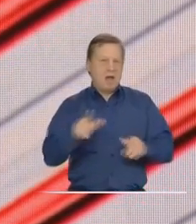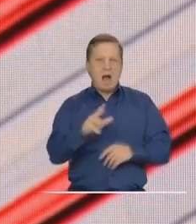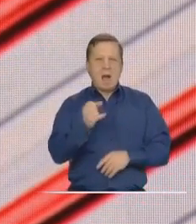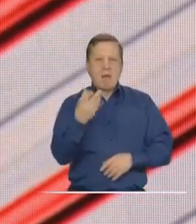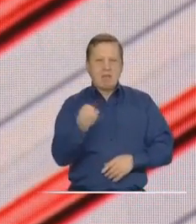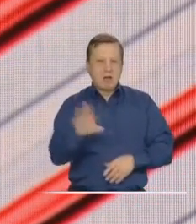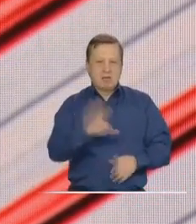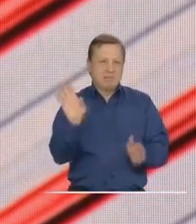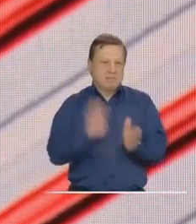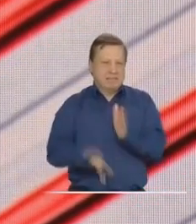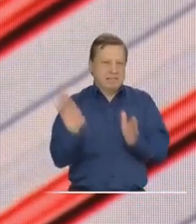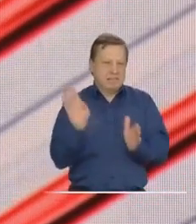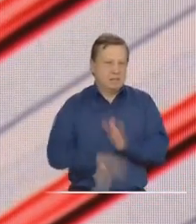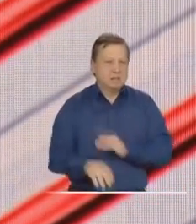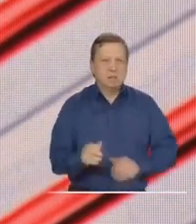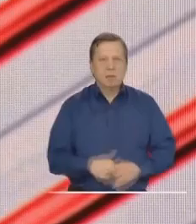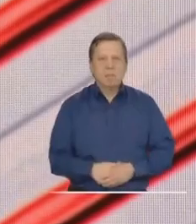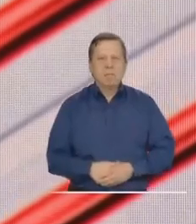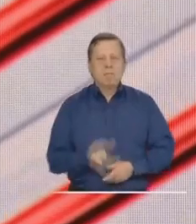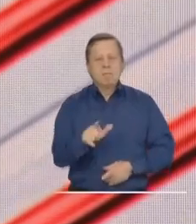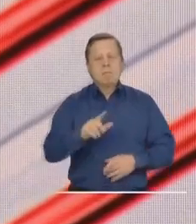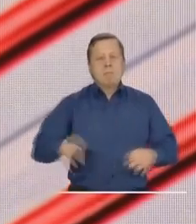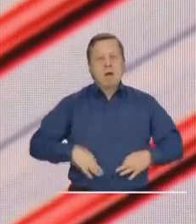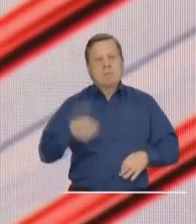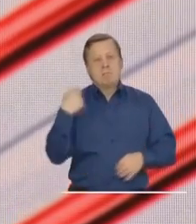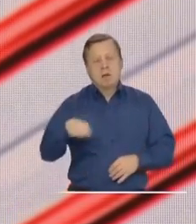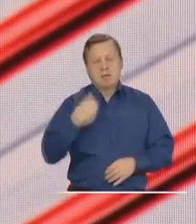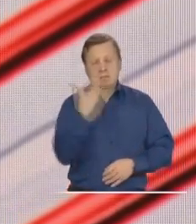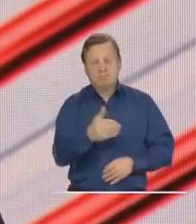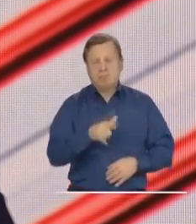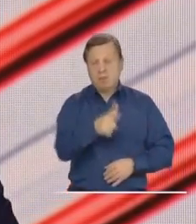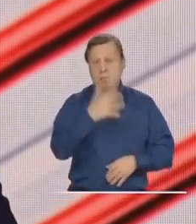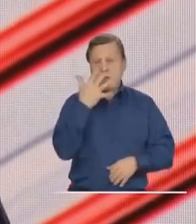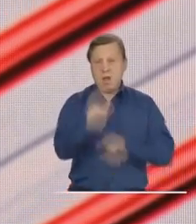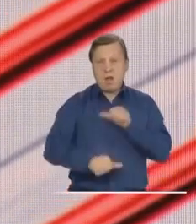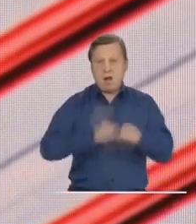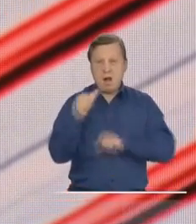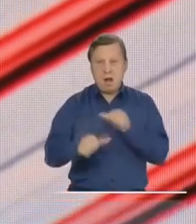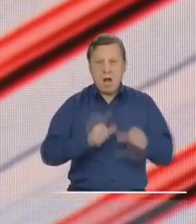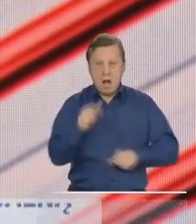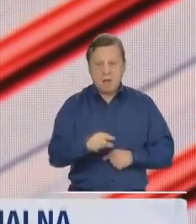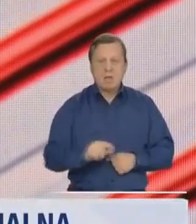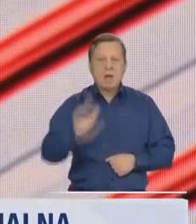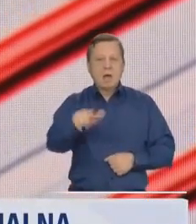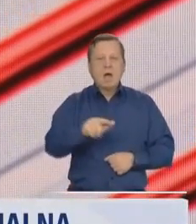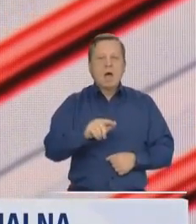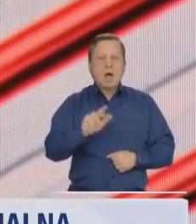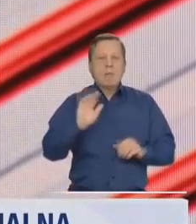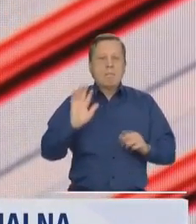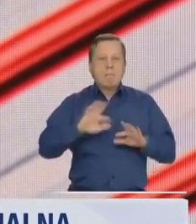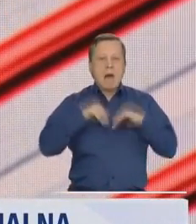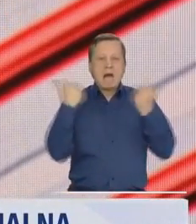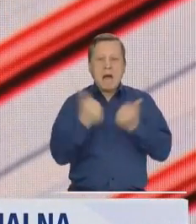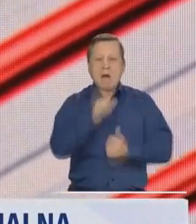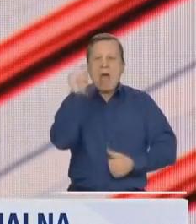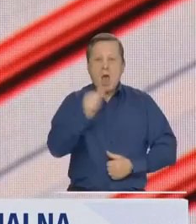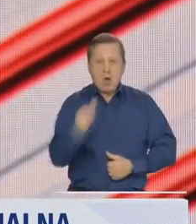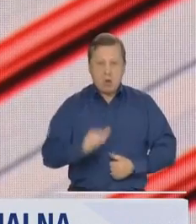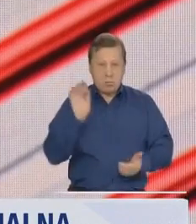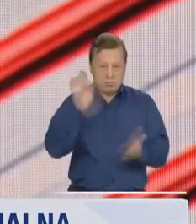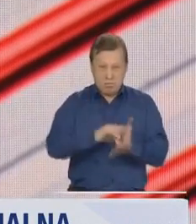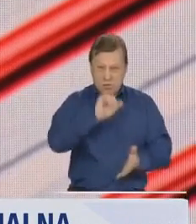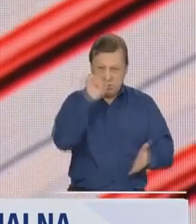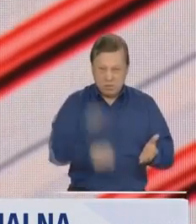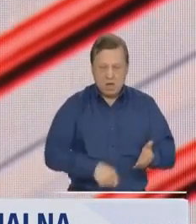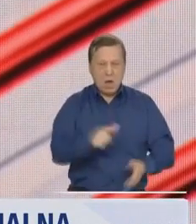za tydzień ktoś go pamiętał panie prezydencie pan przez 5 lat nie przyjechał do parlamentu europejskiego nie przemawiał pan w parlamencie